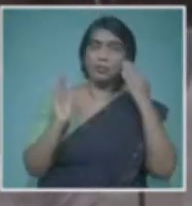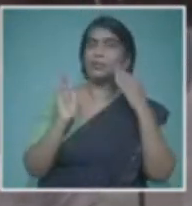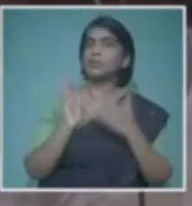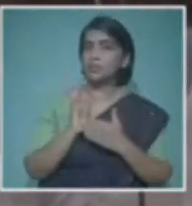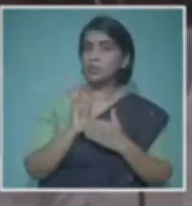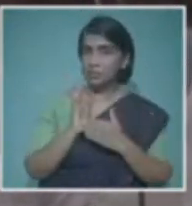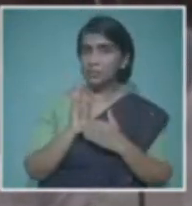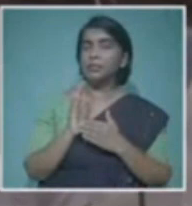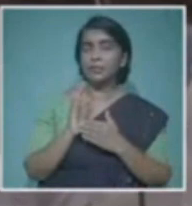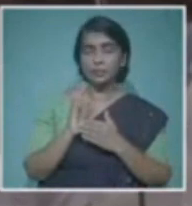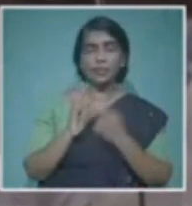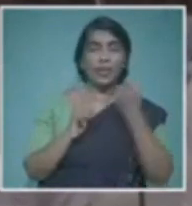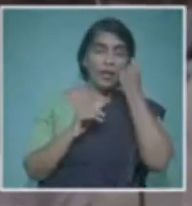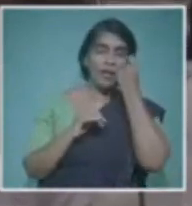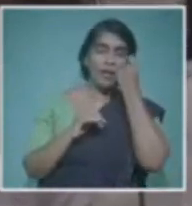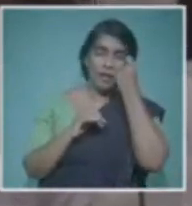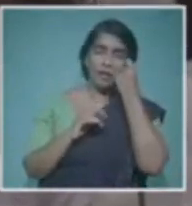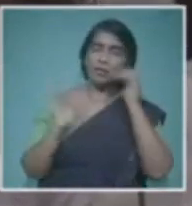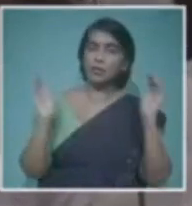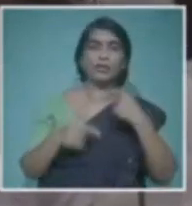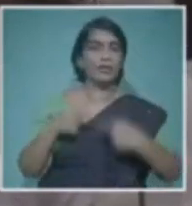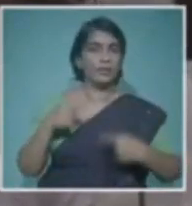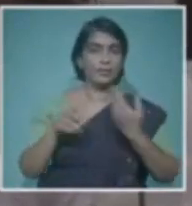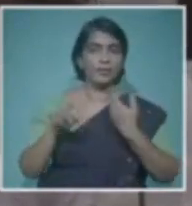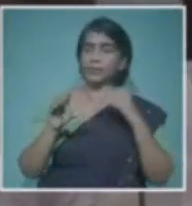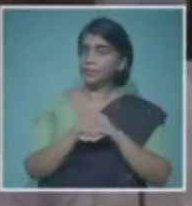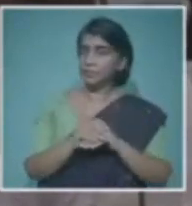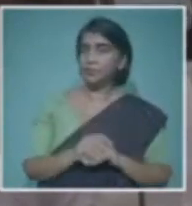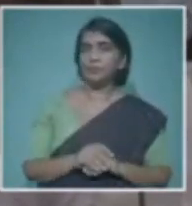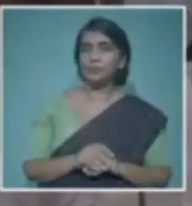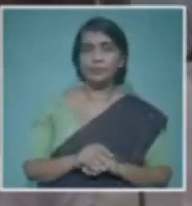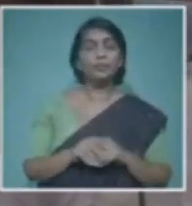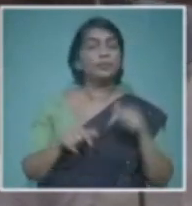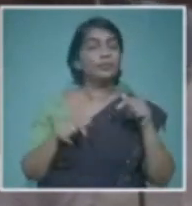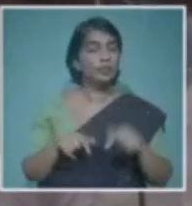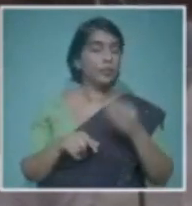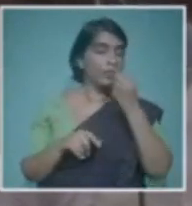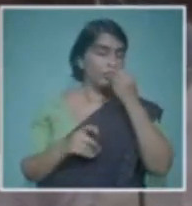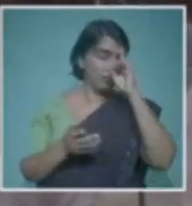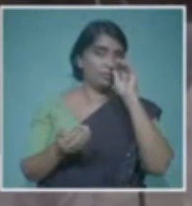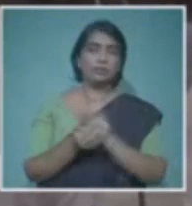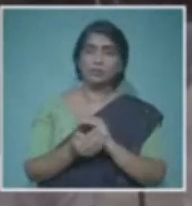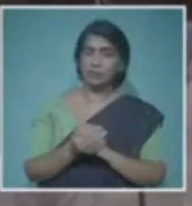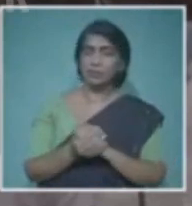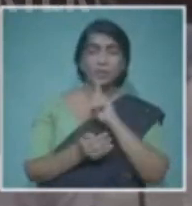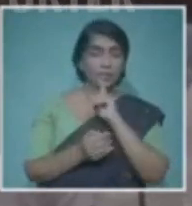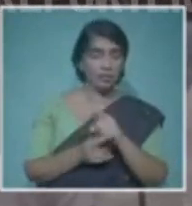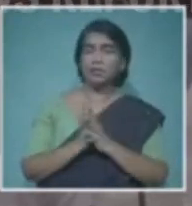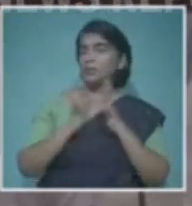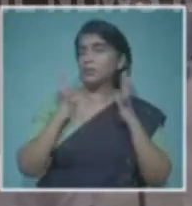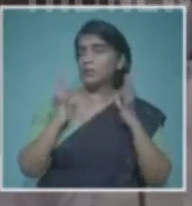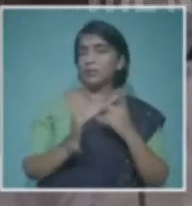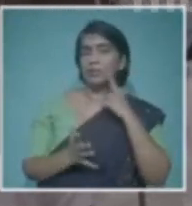පිළිබඳ අදහස් කිහිපයක් මේ විවාදයට එකතු කරන්න. අද ආහාර සුරක්ෂිතතාවය කියන